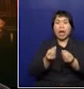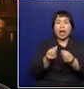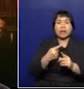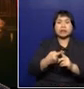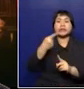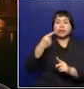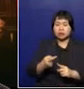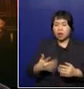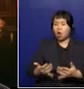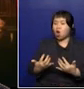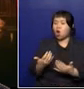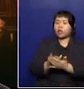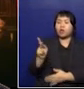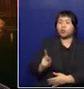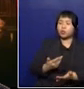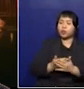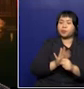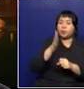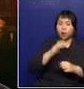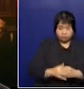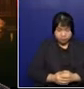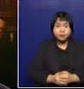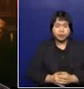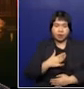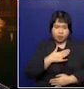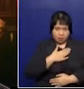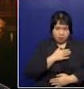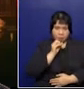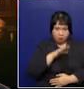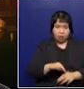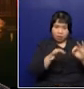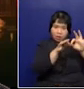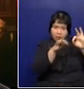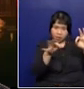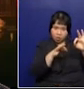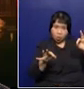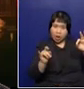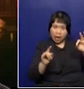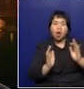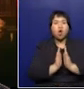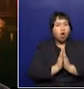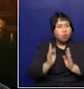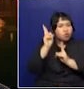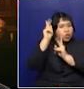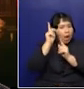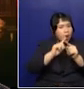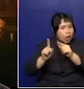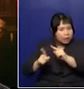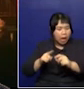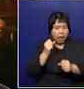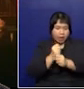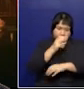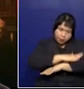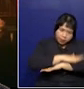นอกนั้นต้องรอกู้เงินไม่พอแจกผมย้ำก่อนนะทุกข้อความที่ออกมาต้องขอบคุณทุกสื่อนะฮะที่เขาตีพิม